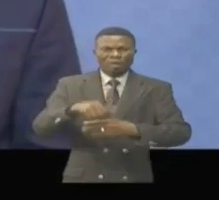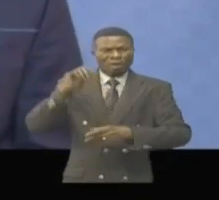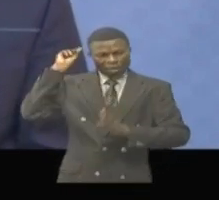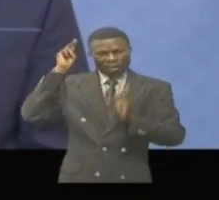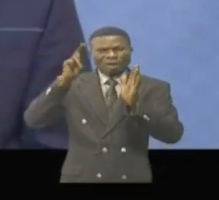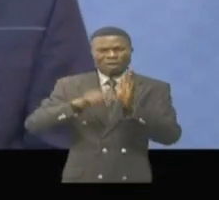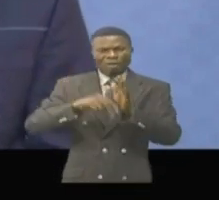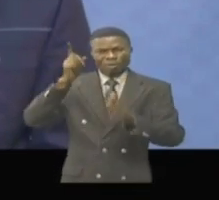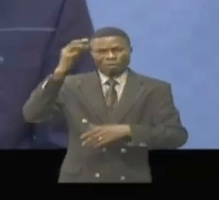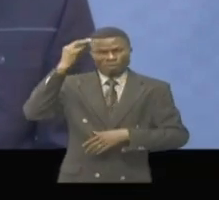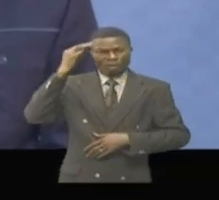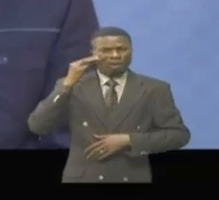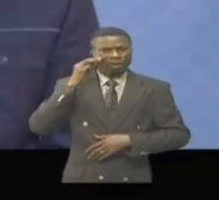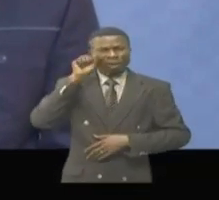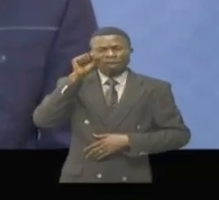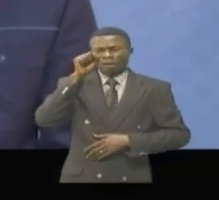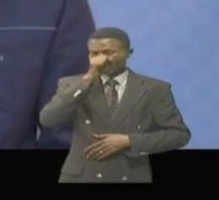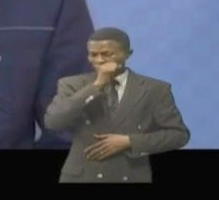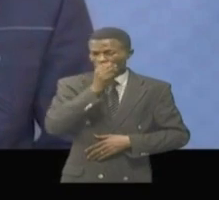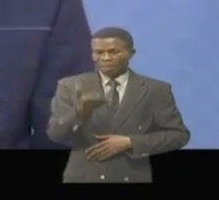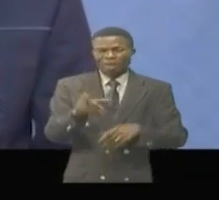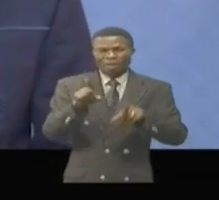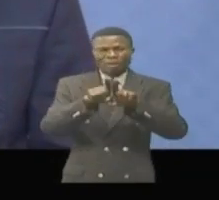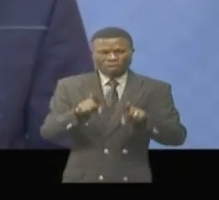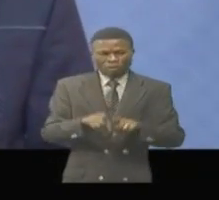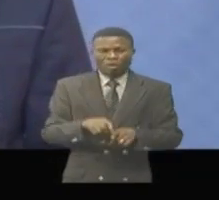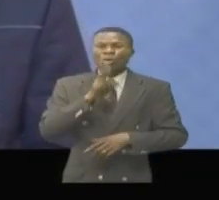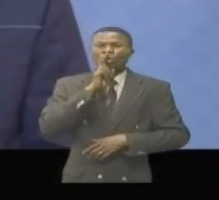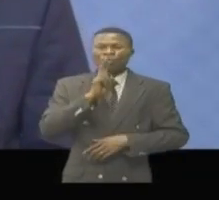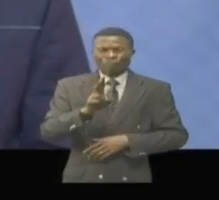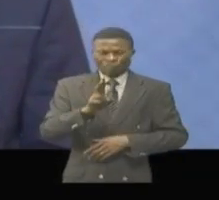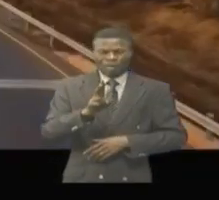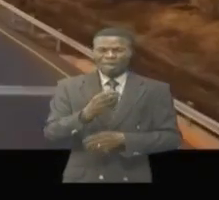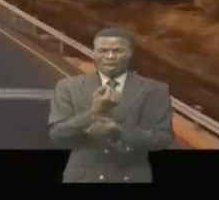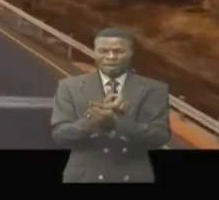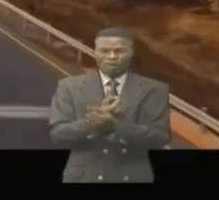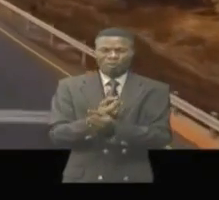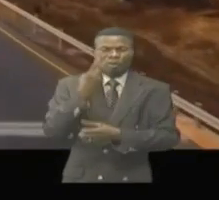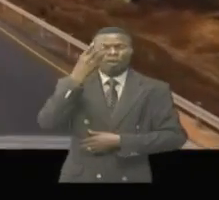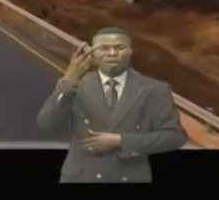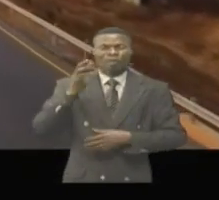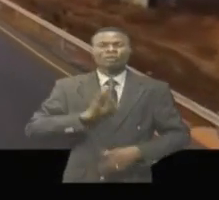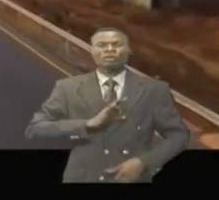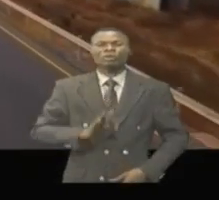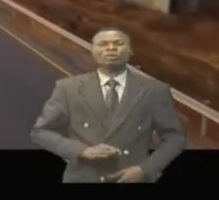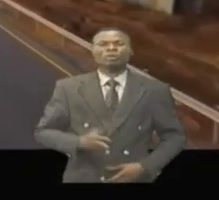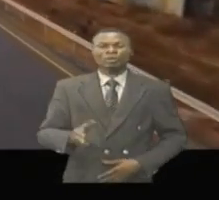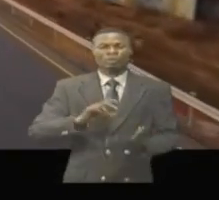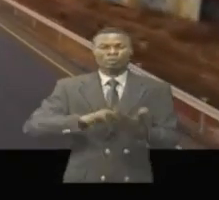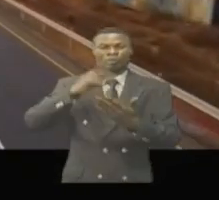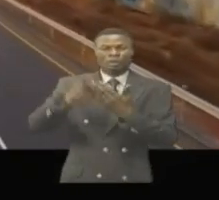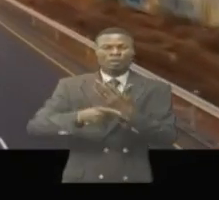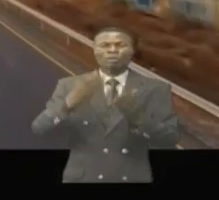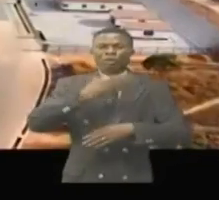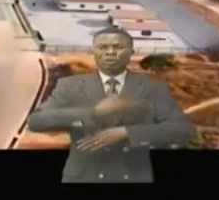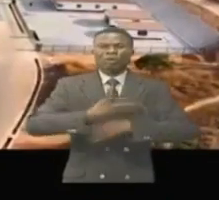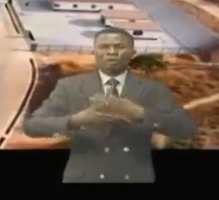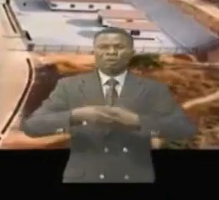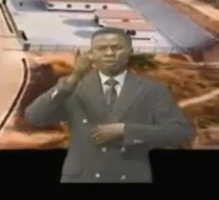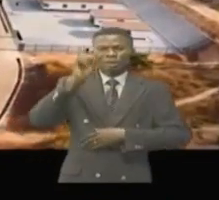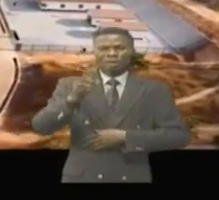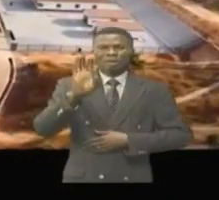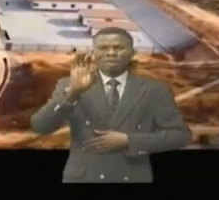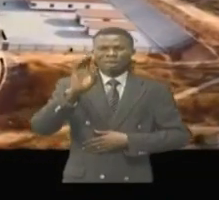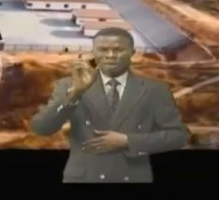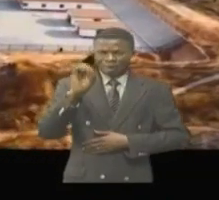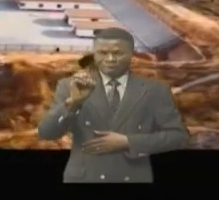Premier ministre Sama Lukonde et qui est vraiment dans la vision du chef de l'État. D'autres questions comme le projet de construction de 150 km de